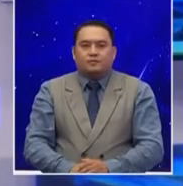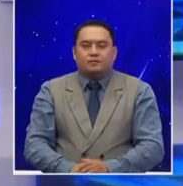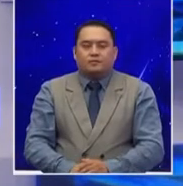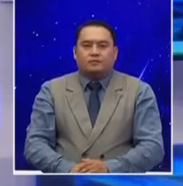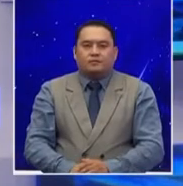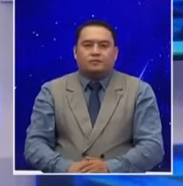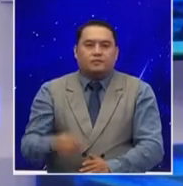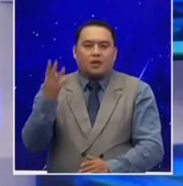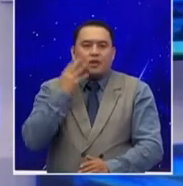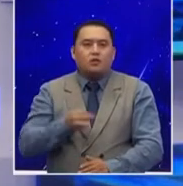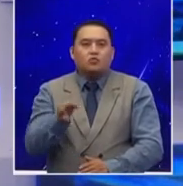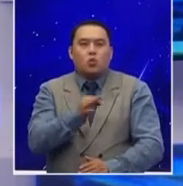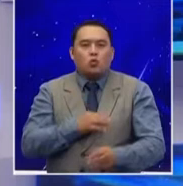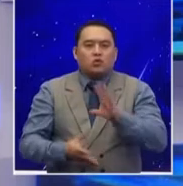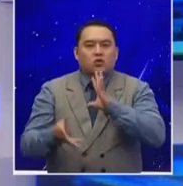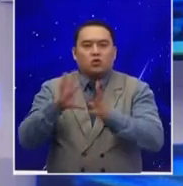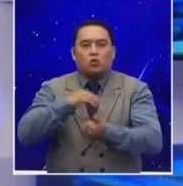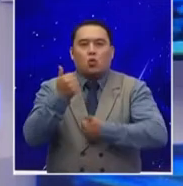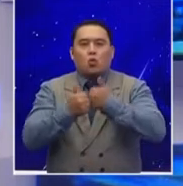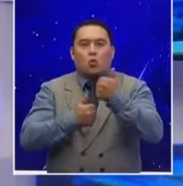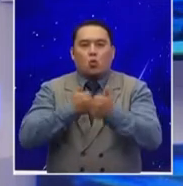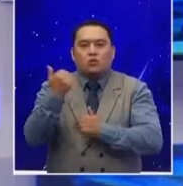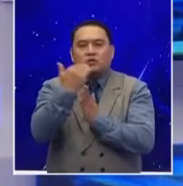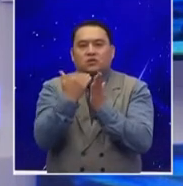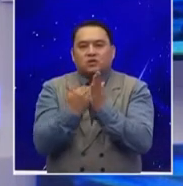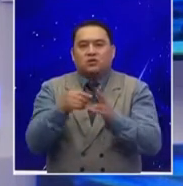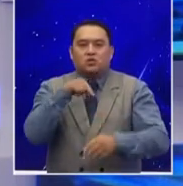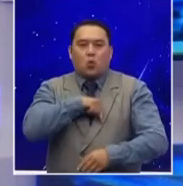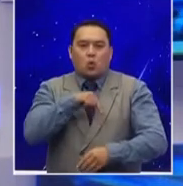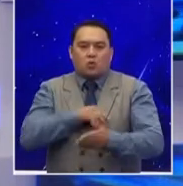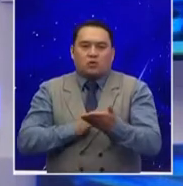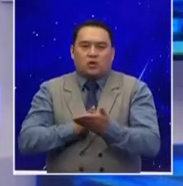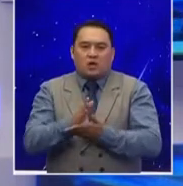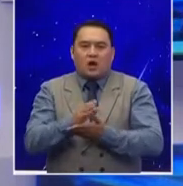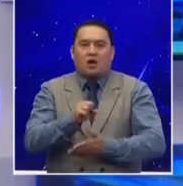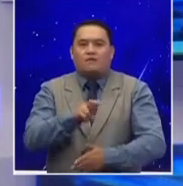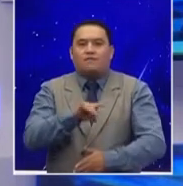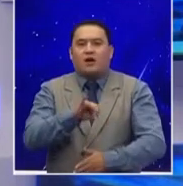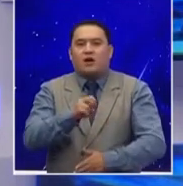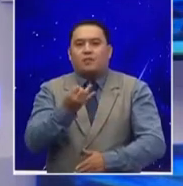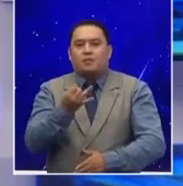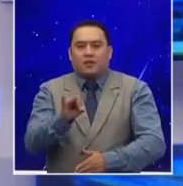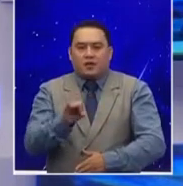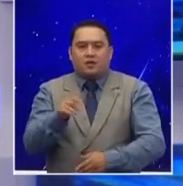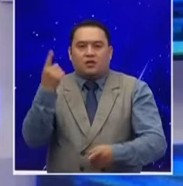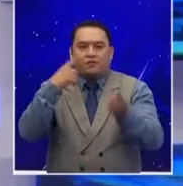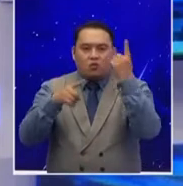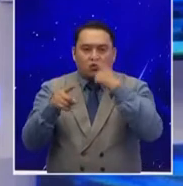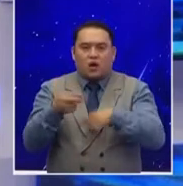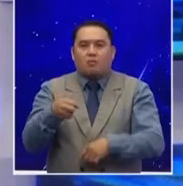В Алматинской области подвели итоги конкурса статей на темы «Духовное наследие Аль-Фараби и роль религии в творчестве